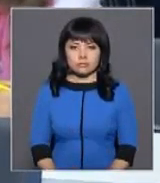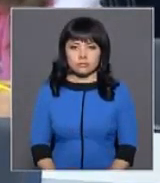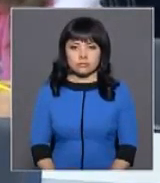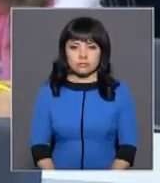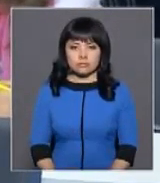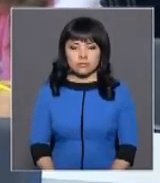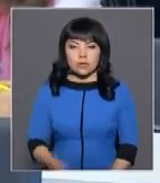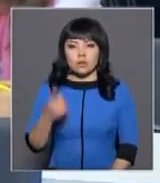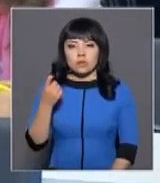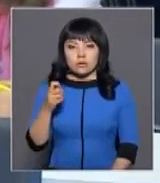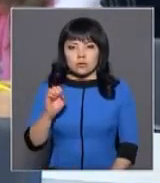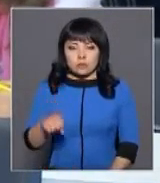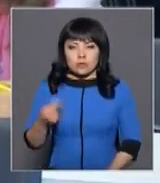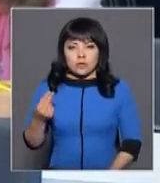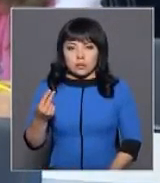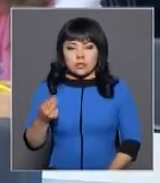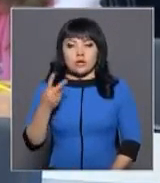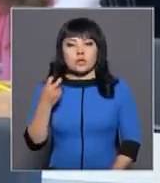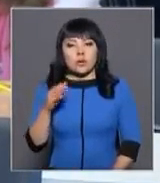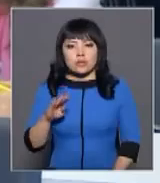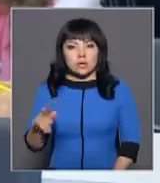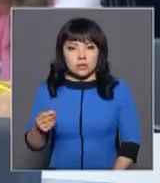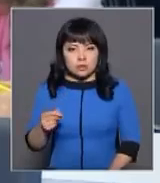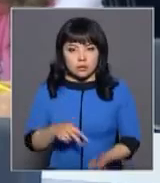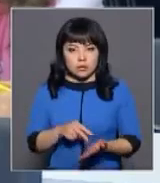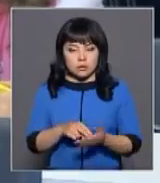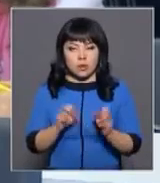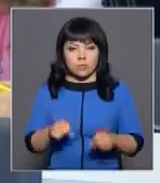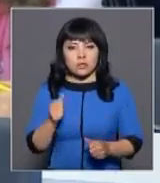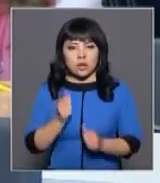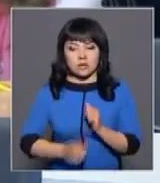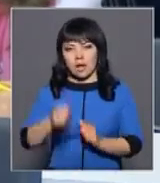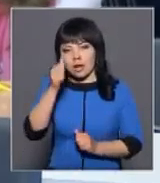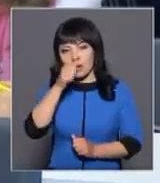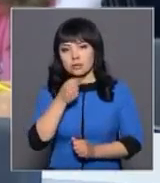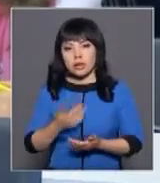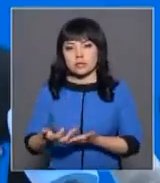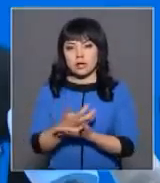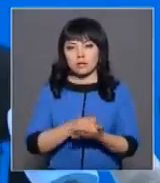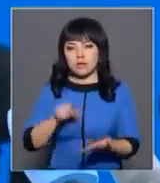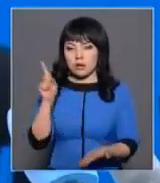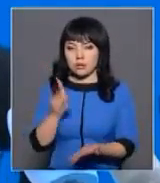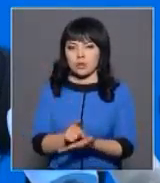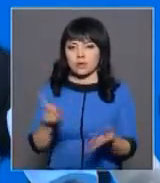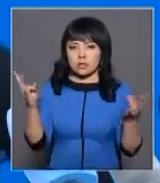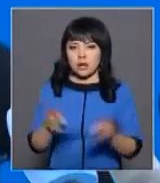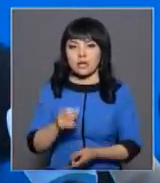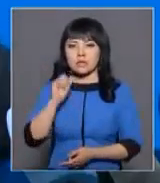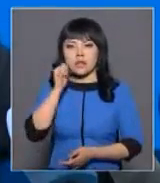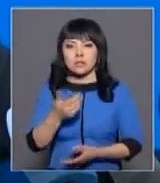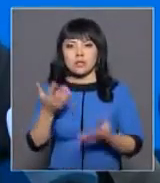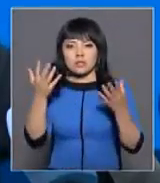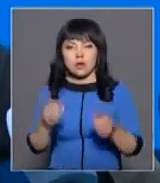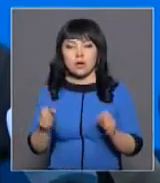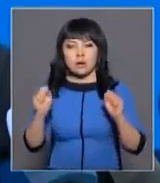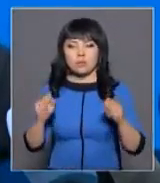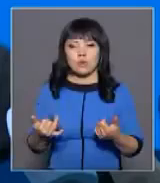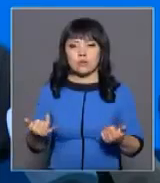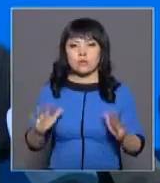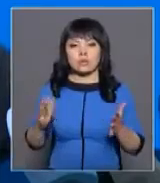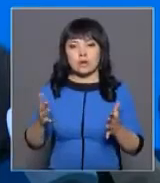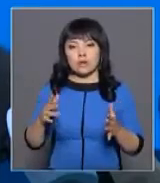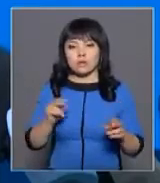200 теңгеден болсын, айсан ол ақша жиналу керек. Осы үйдің ақшасы. Ол ертен сізге Алла сақтасын енді